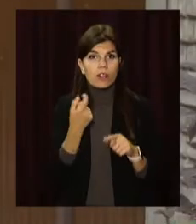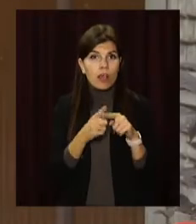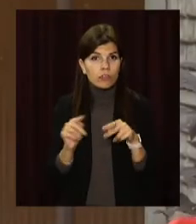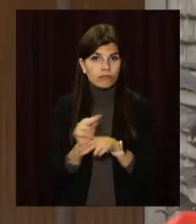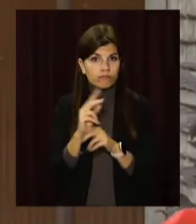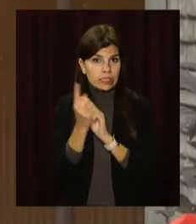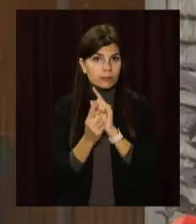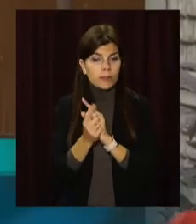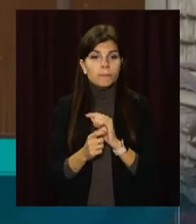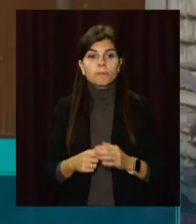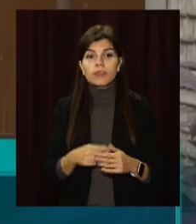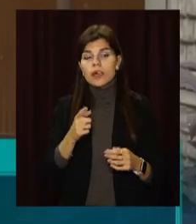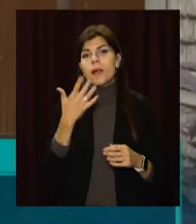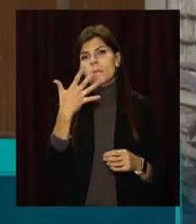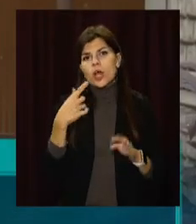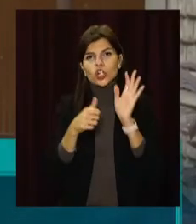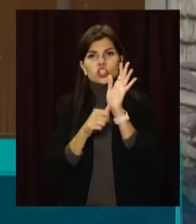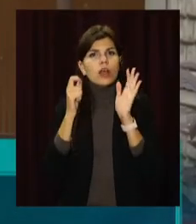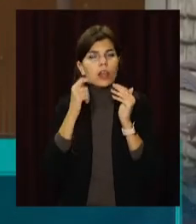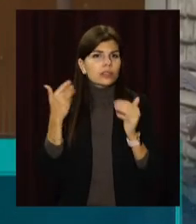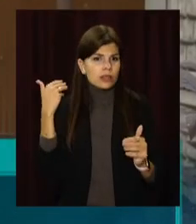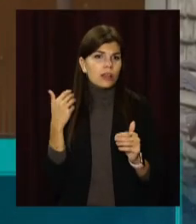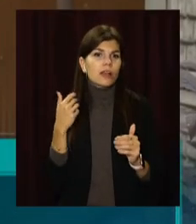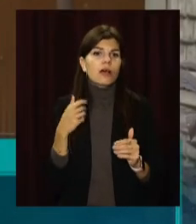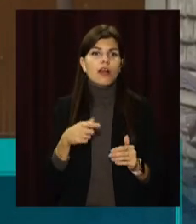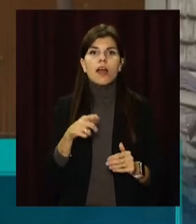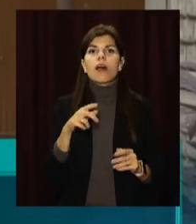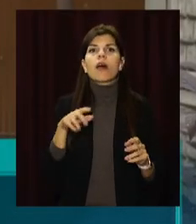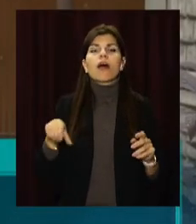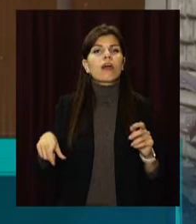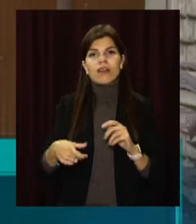гривень. 5-6 років тому назад ця канава, ми її називаємо вже канава,